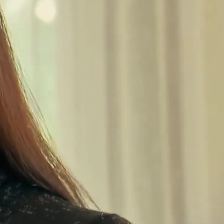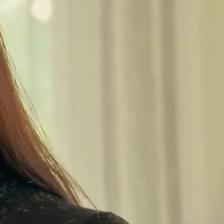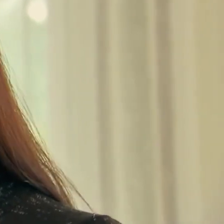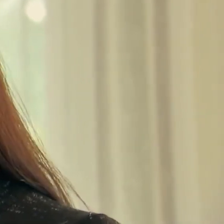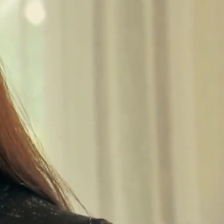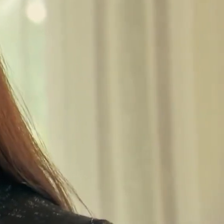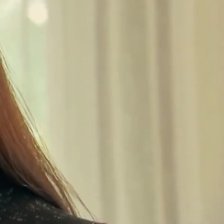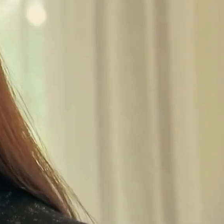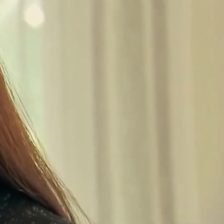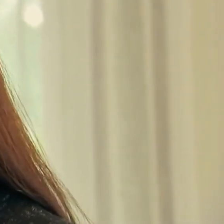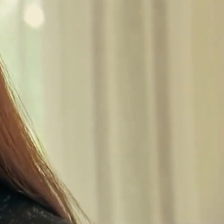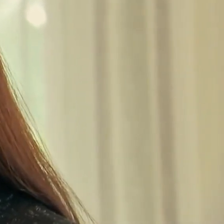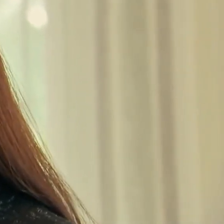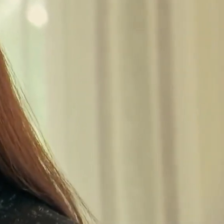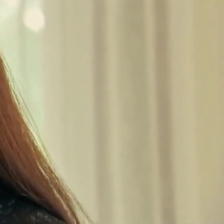Zehra bahs sağladı.